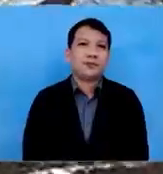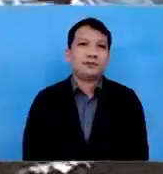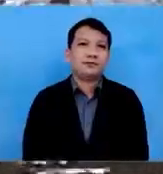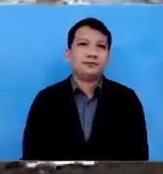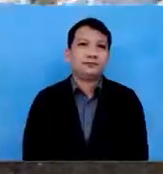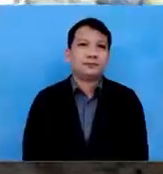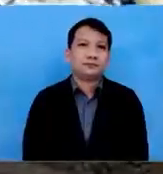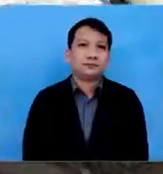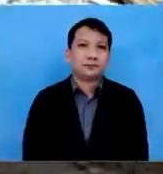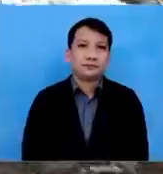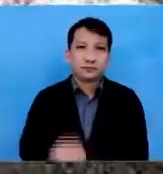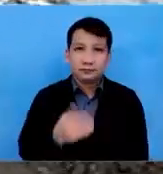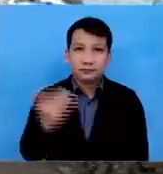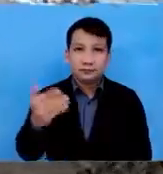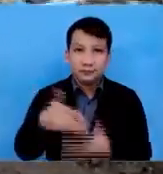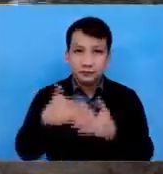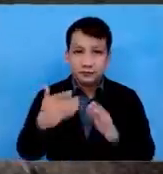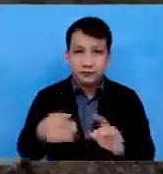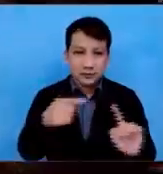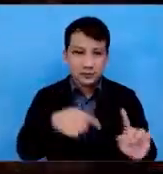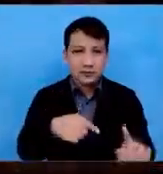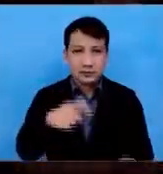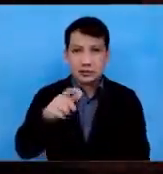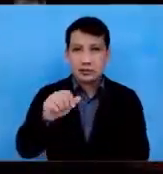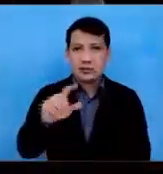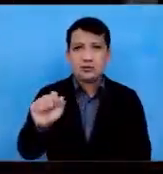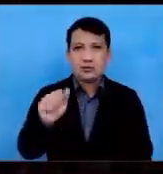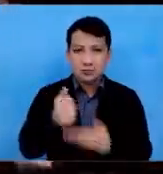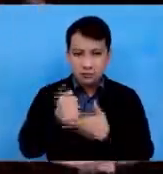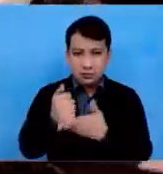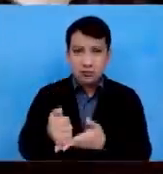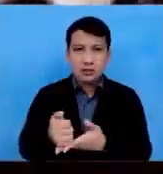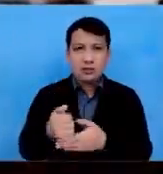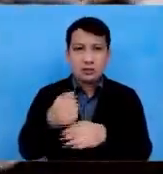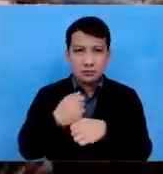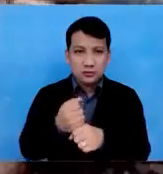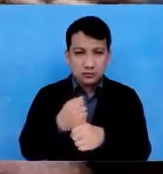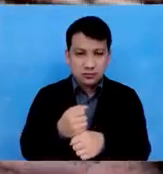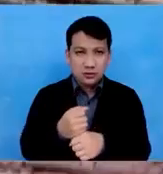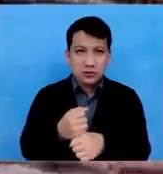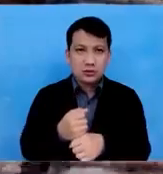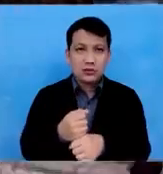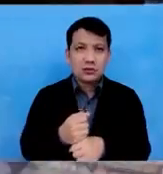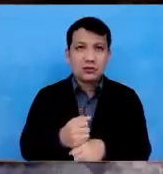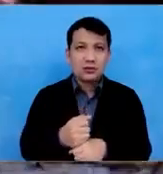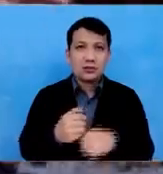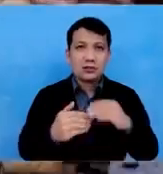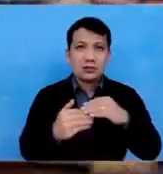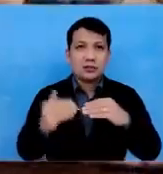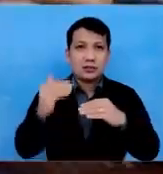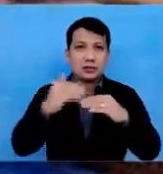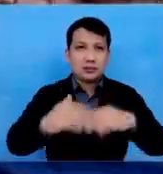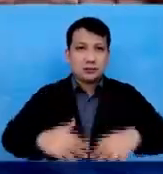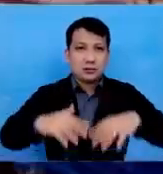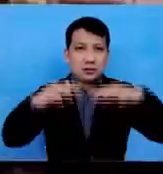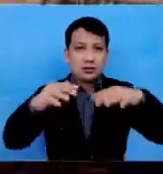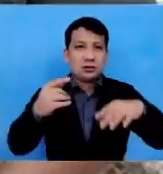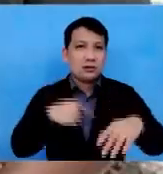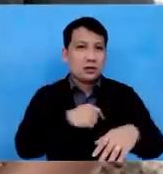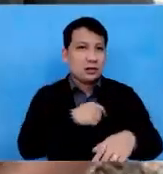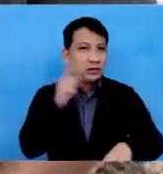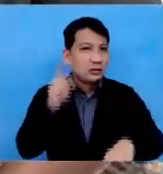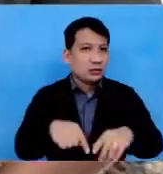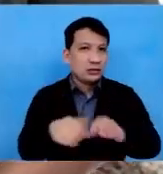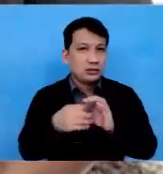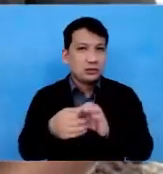Maging ang ilang estudyante gaya ni Al Nawaf, tumutulong para gumawa ng sandbag. Para walang baha, para rin sa amin ito, para di mayokan ng bahay